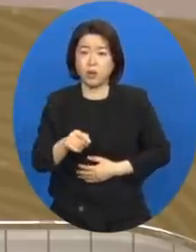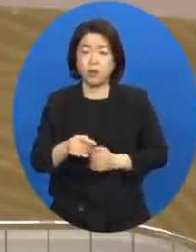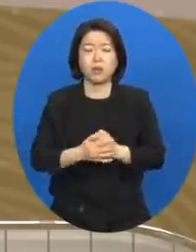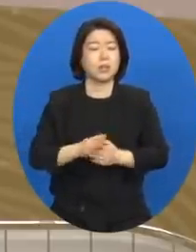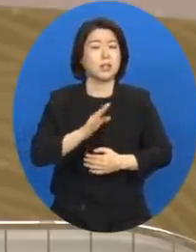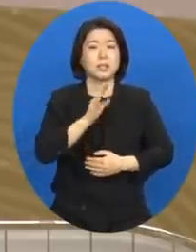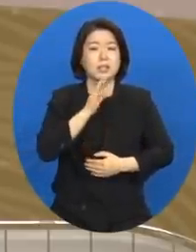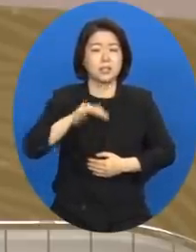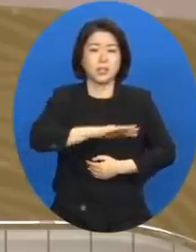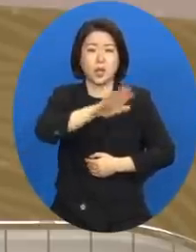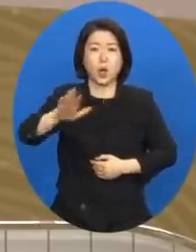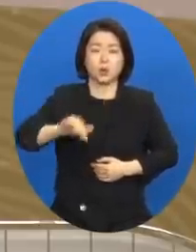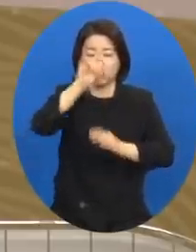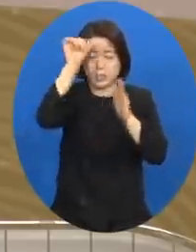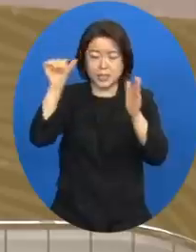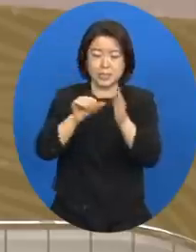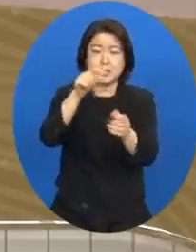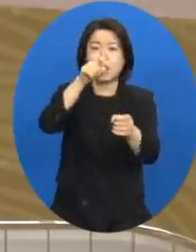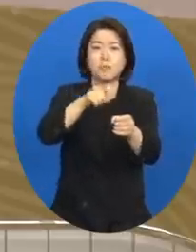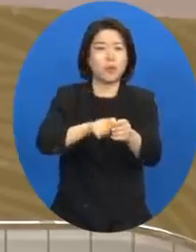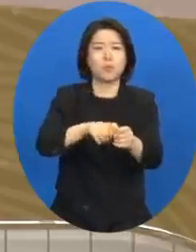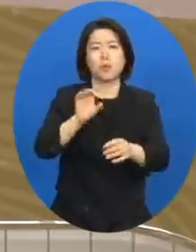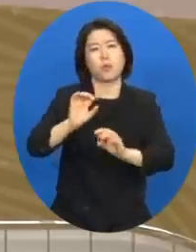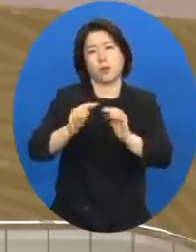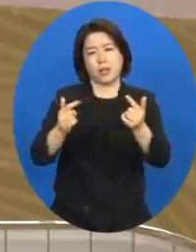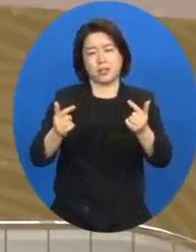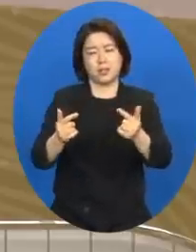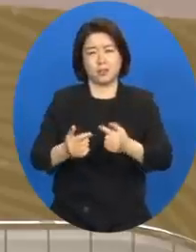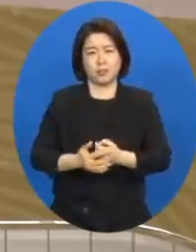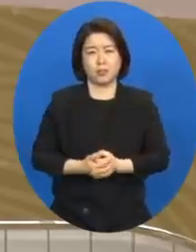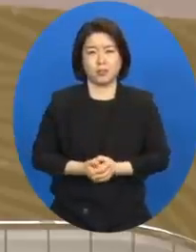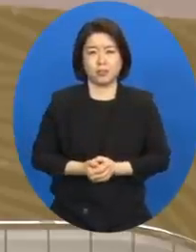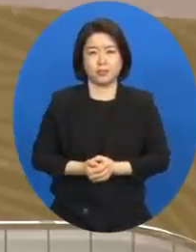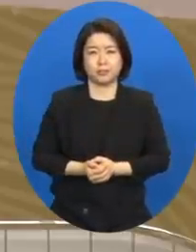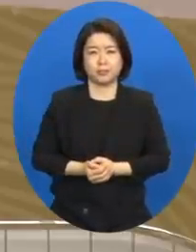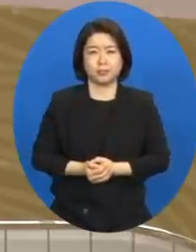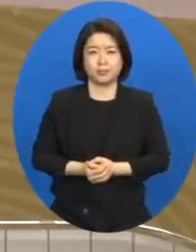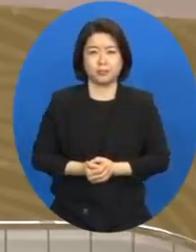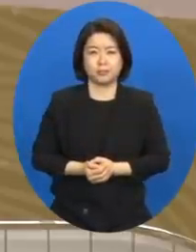진짜 우리 인생의 목표가 될 수 없다는 거예요.